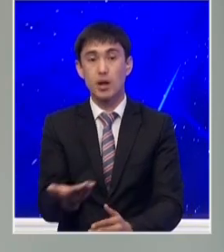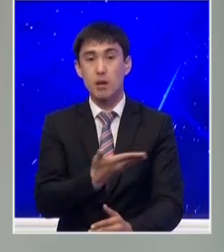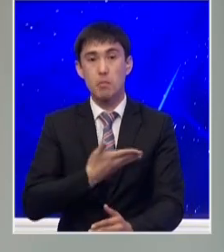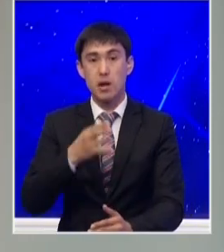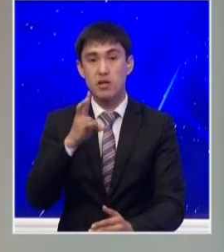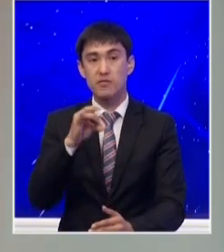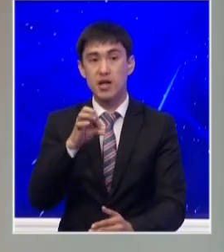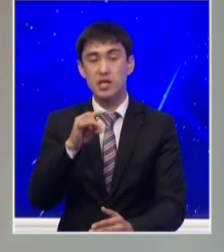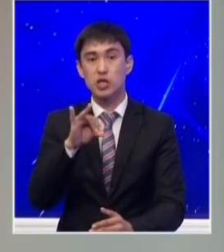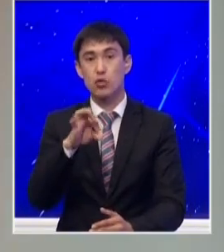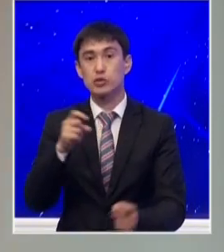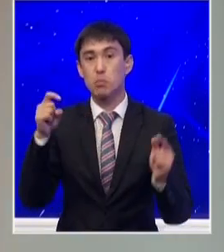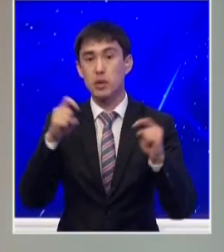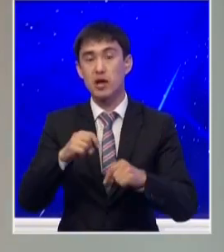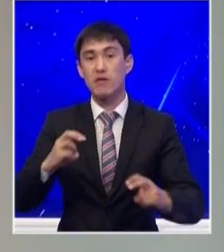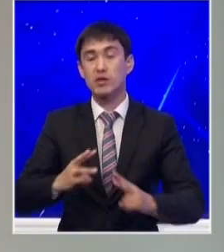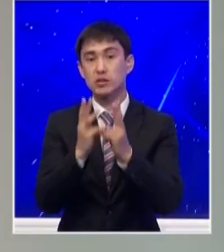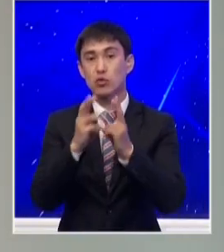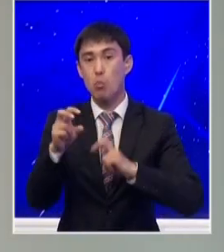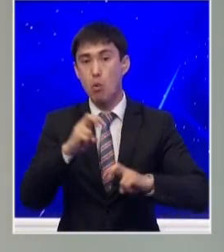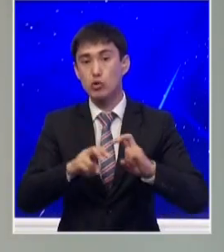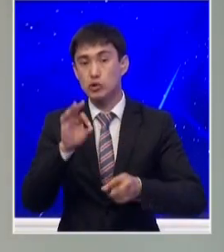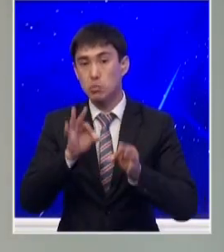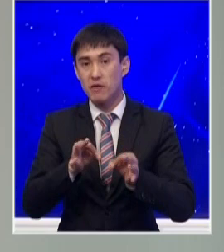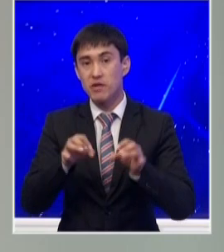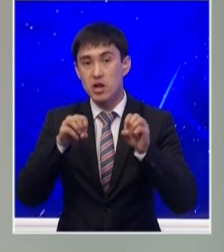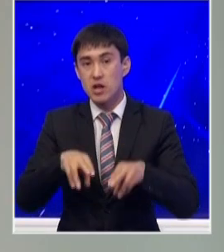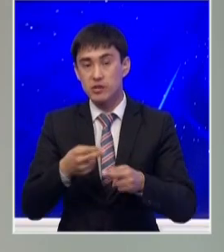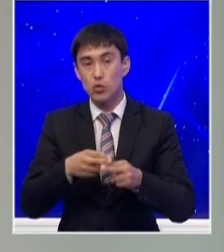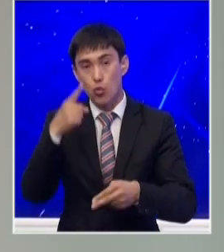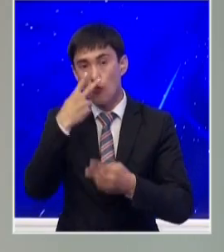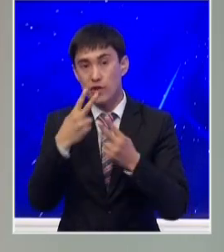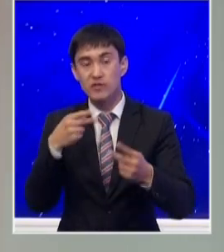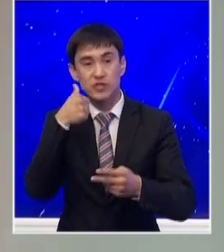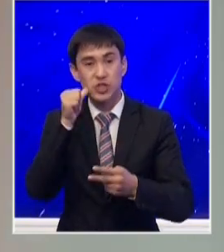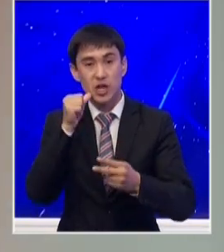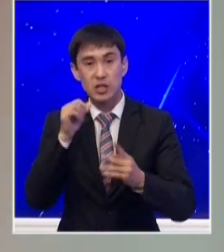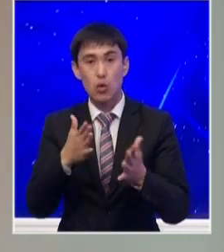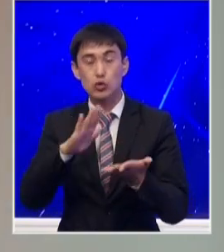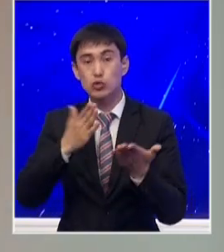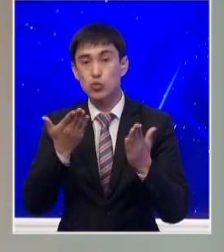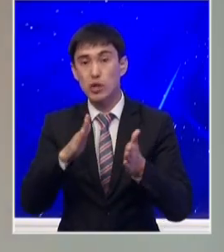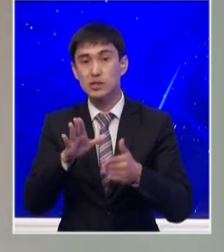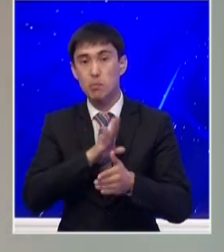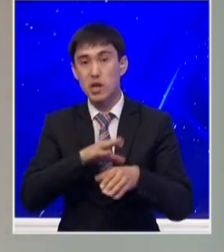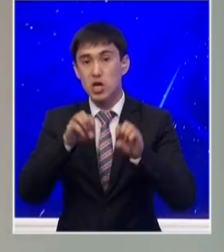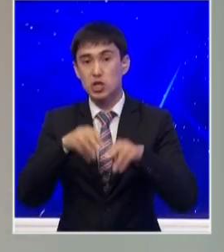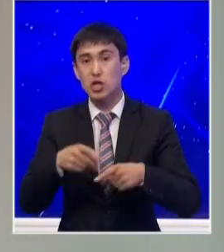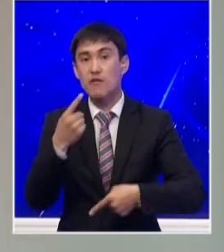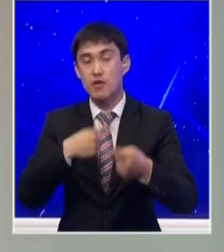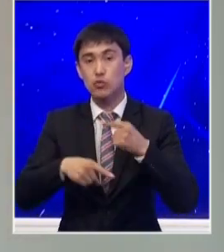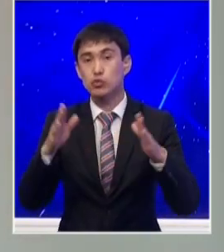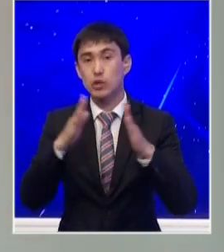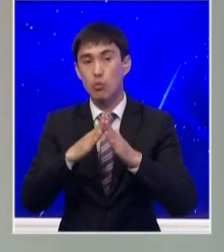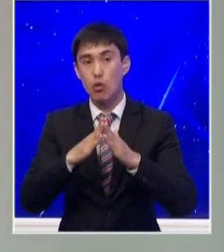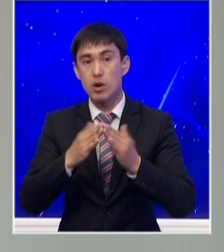нефтяники из жаназена приехали в Астану В поисках справедливости Однако увидев вчера развернувшиеся ситуацию приняли решение вернуться